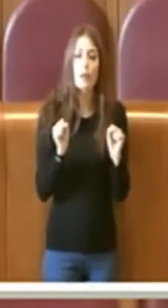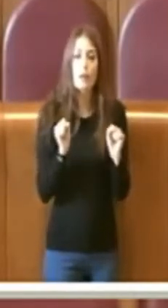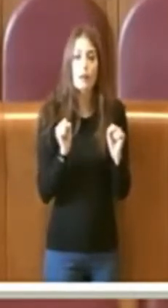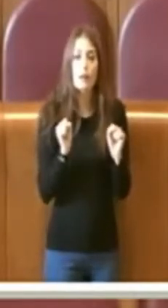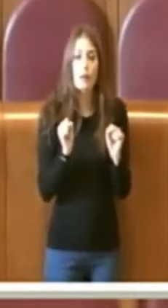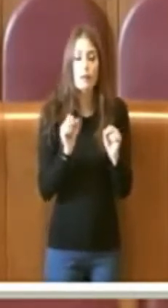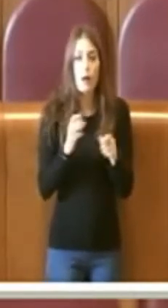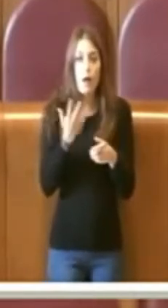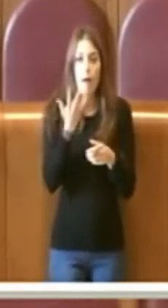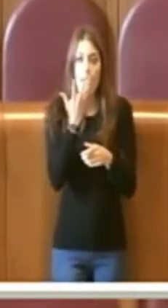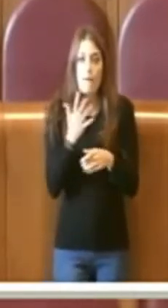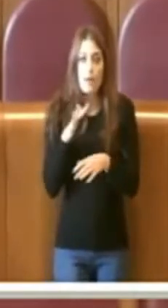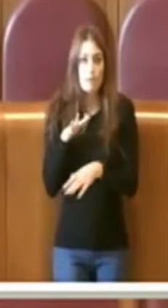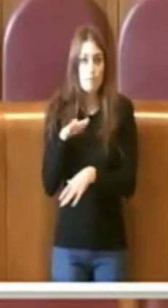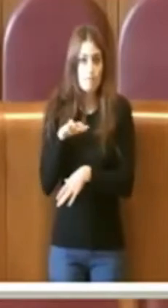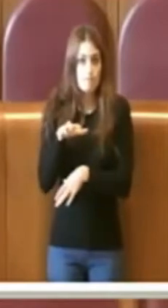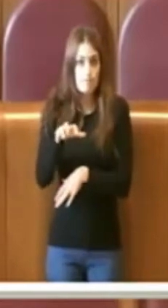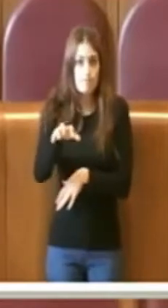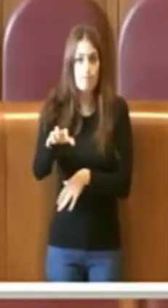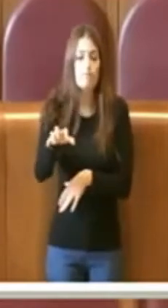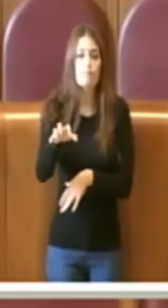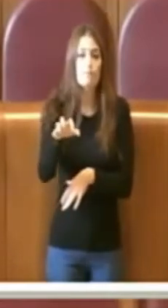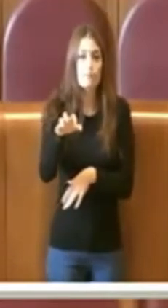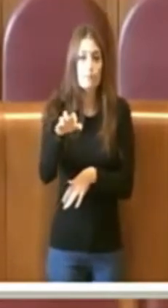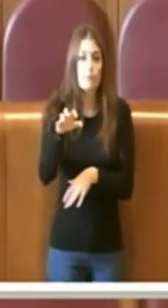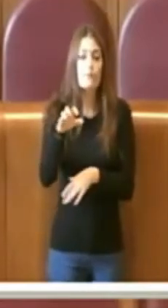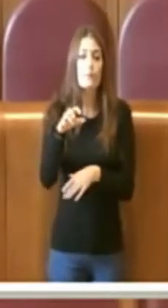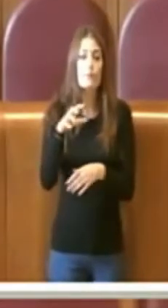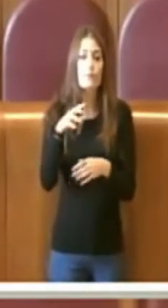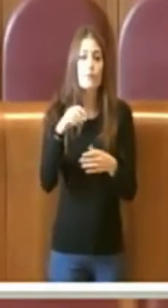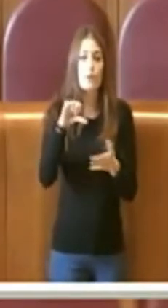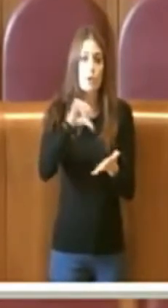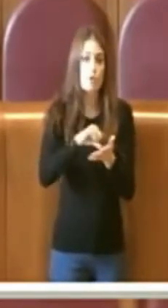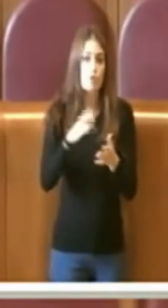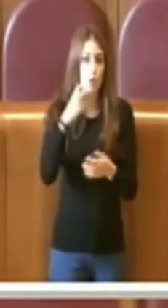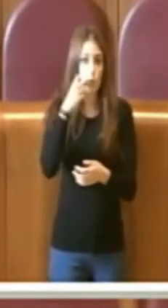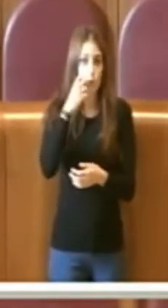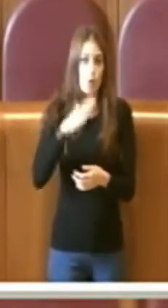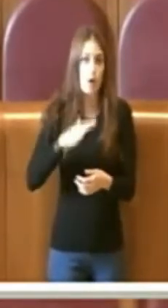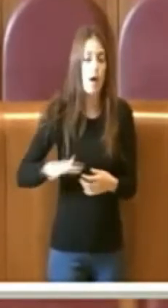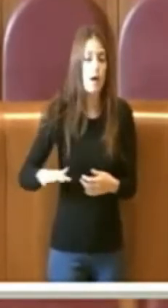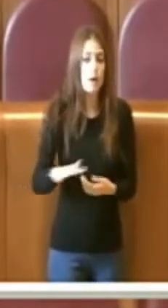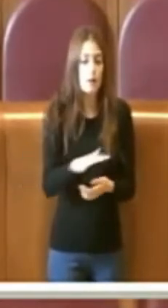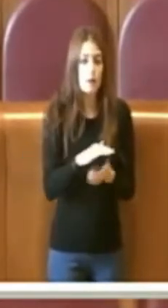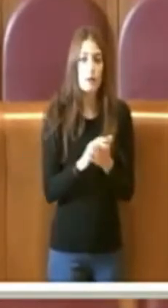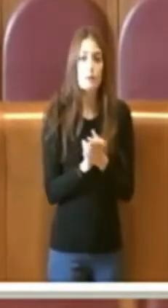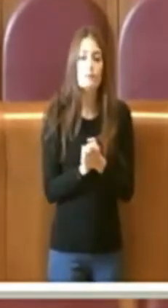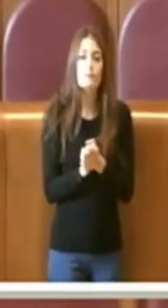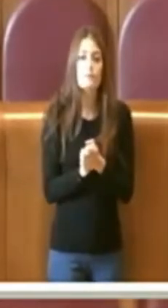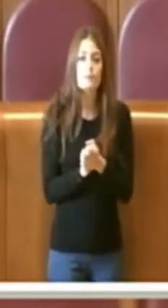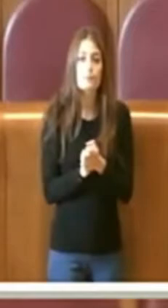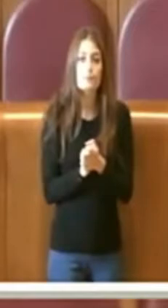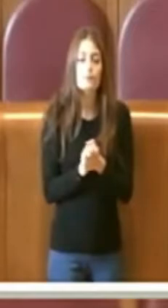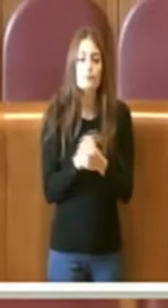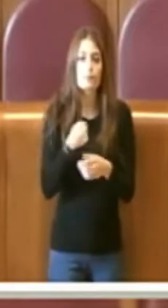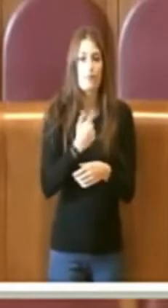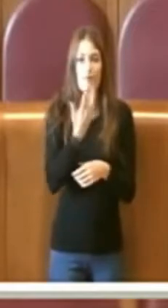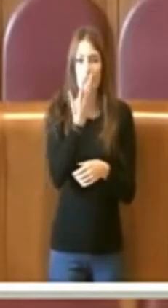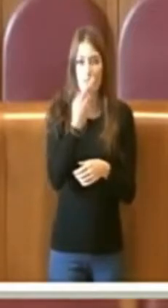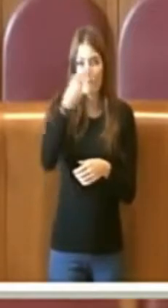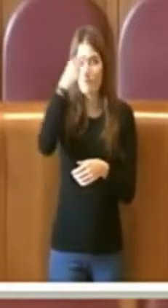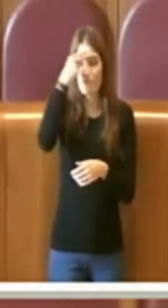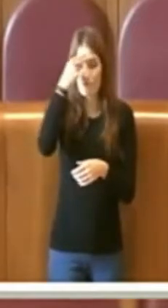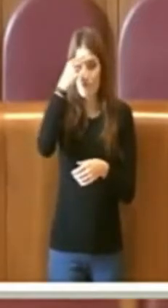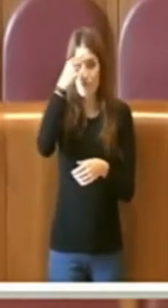il recupero del compendio del centro carni. Voglio ricordare che oltre al